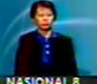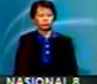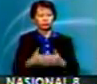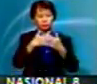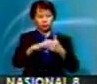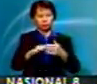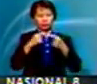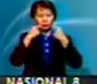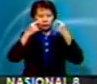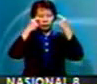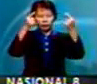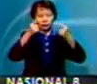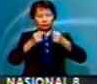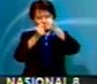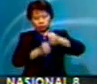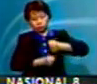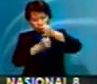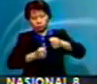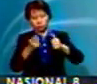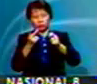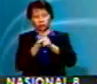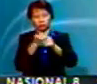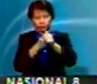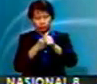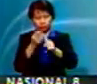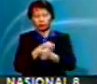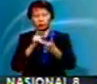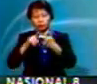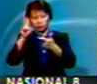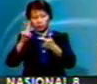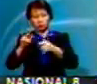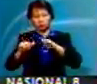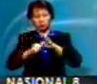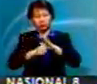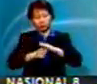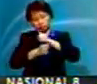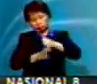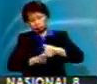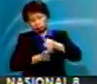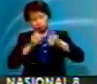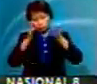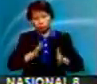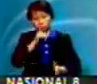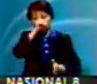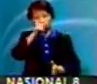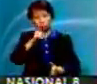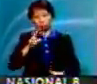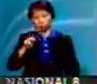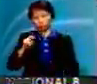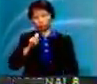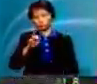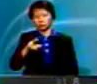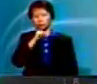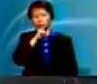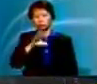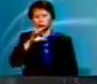Selepas berjaya dalam misi berkayak untuk kali pertama dan kedua, pengasas dan pendayung Real Solo Kayaking, Nazri Mustafa, 50